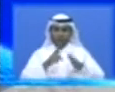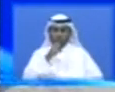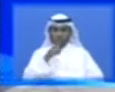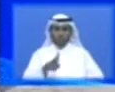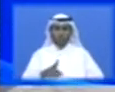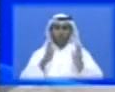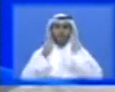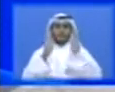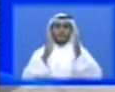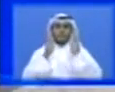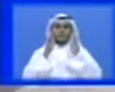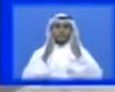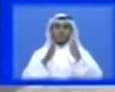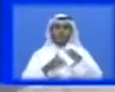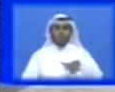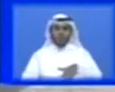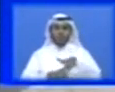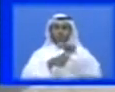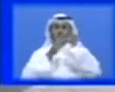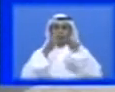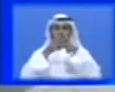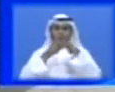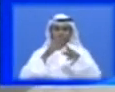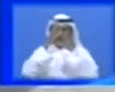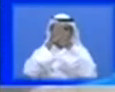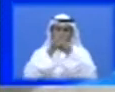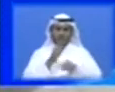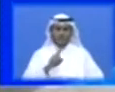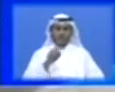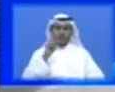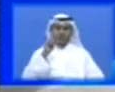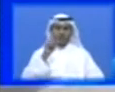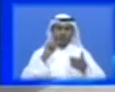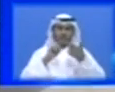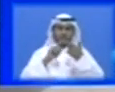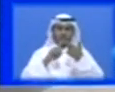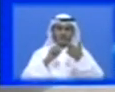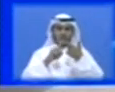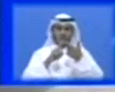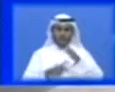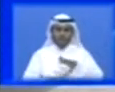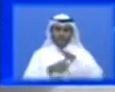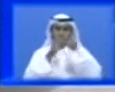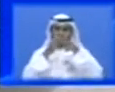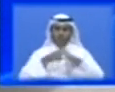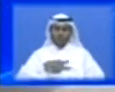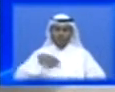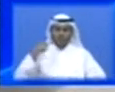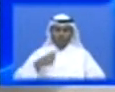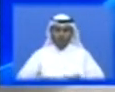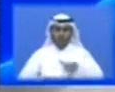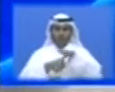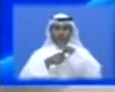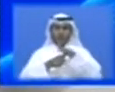وأصدق التبريكات إلى مقام حضرة صاحب السمو أمير البلاد وسمو ولي العهد، وإلى سمو رئيس مجلس الوزراء